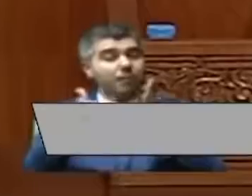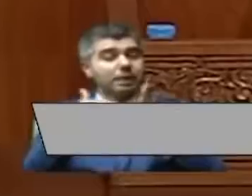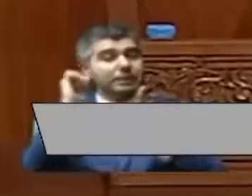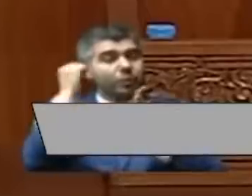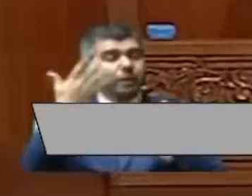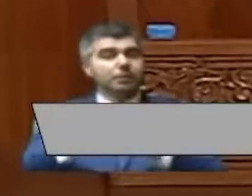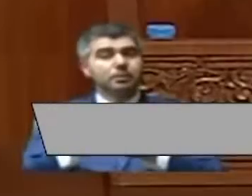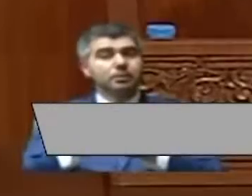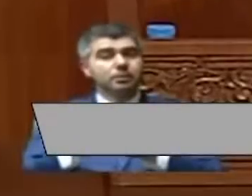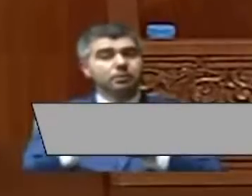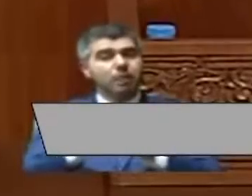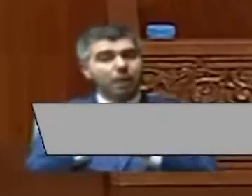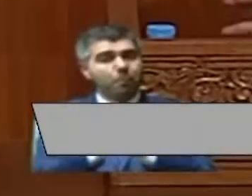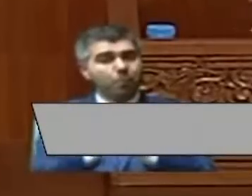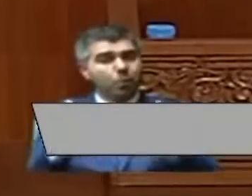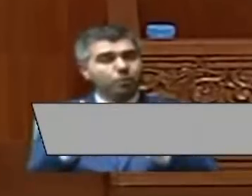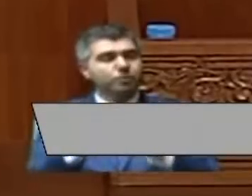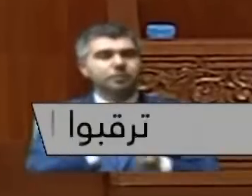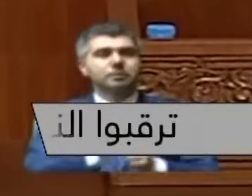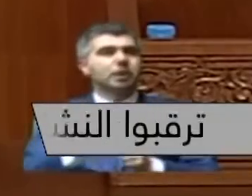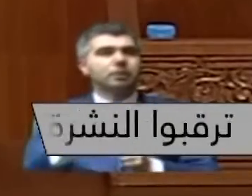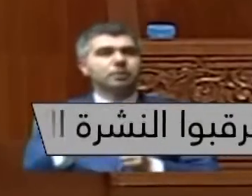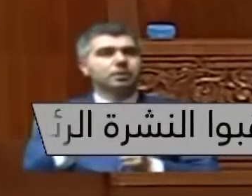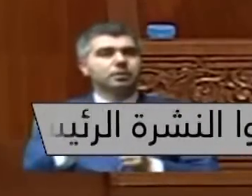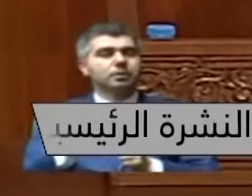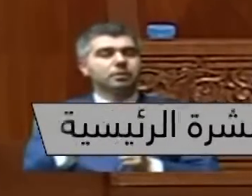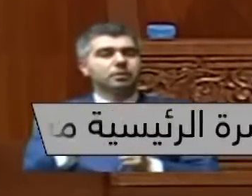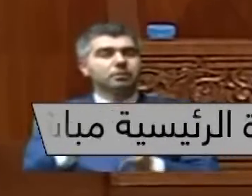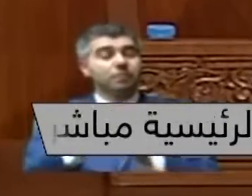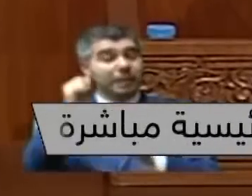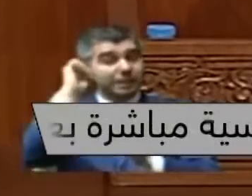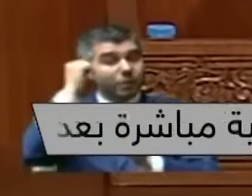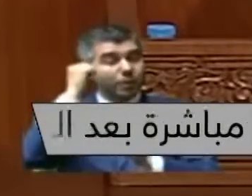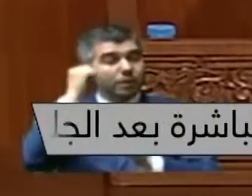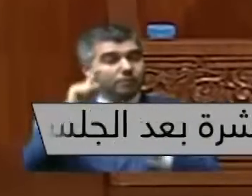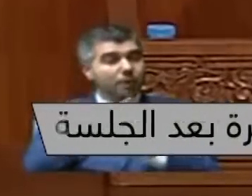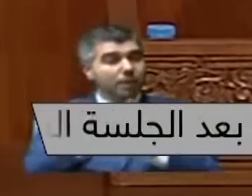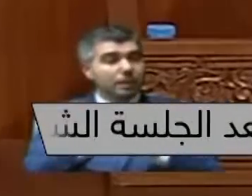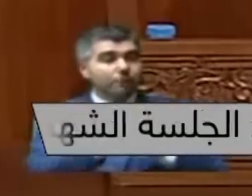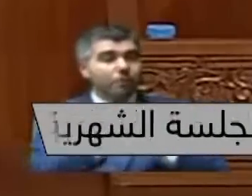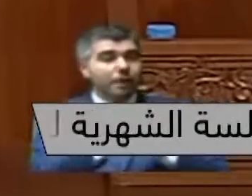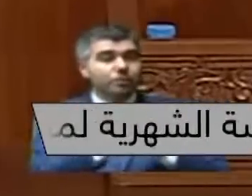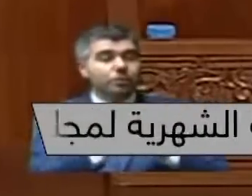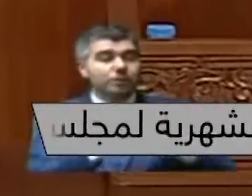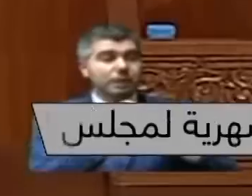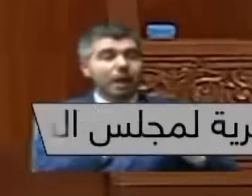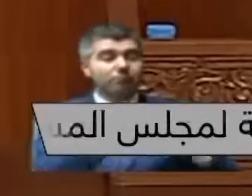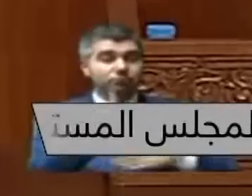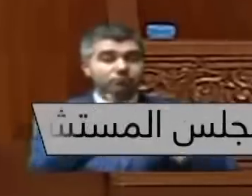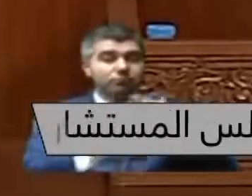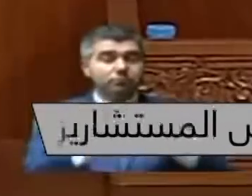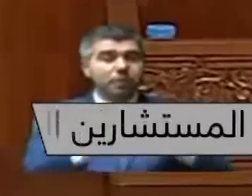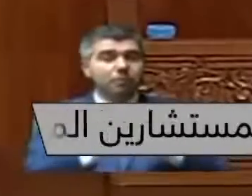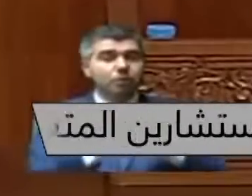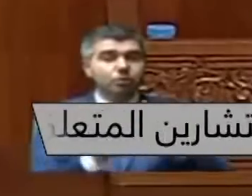التكوين المهني ليس منعزلا بالعكس التكوين المهني كطور مع الحاجيات الموجوده ويتفاعل مع القطاعات مثلا